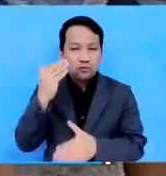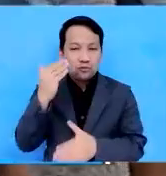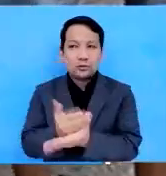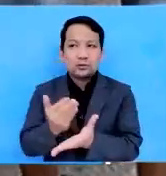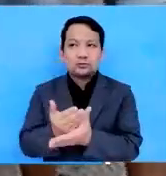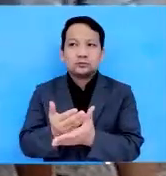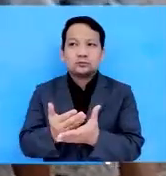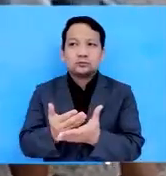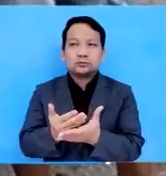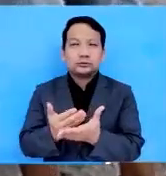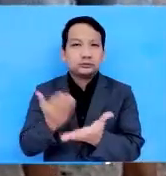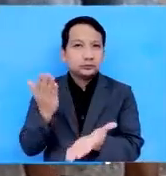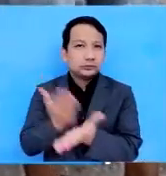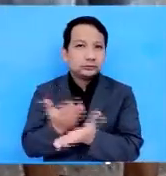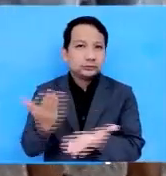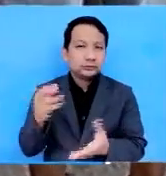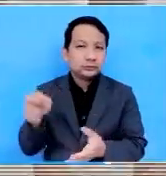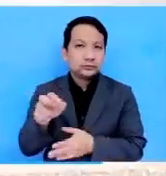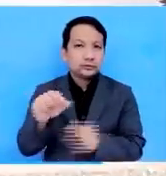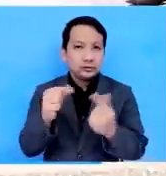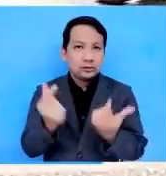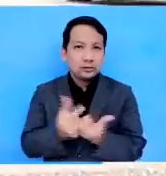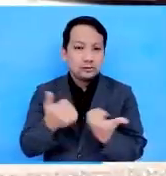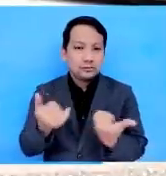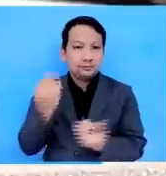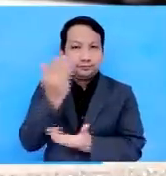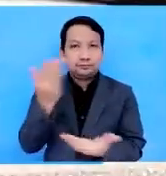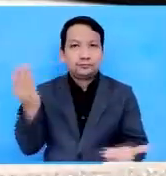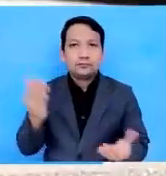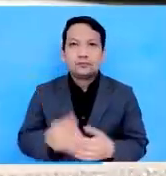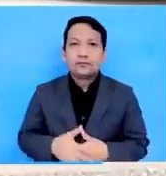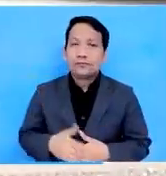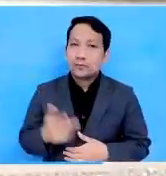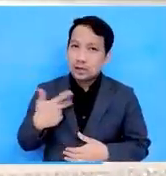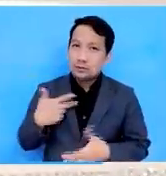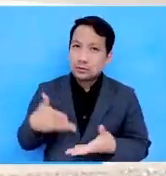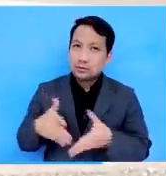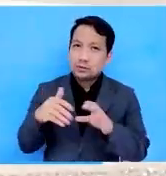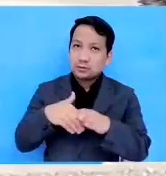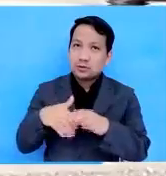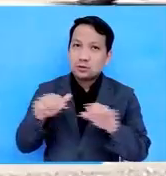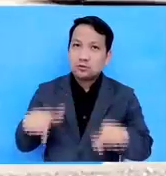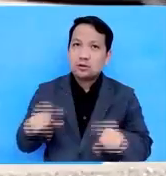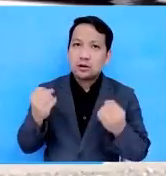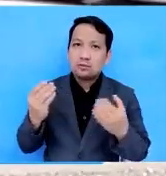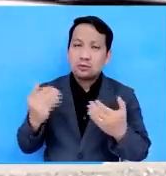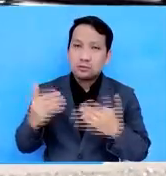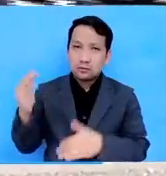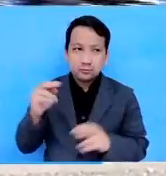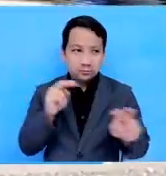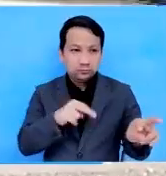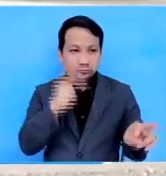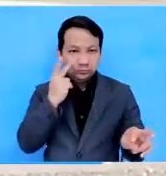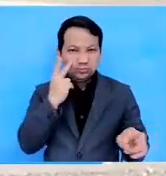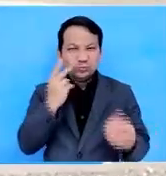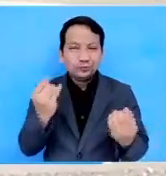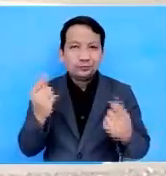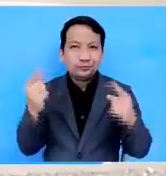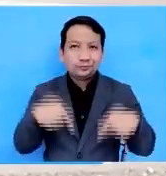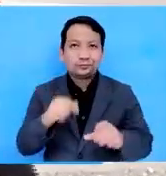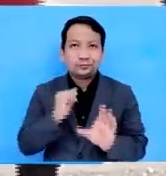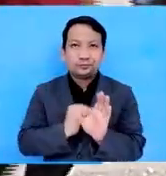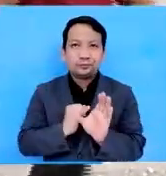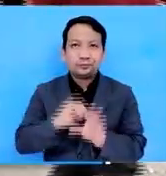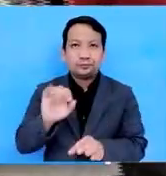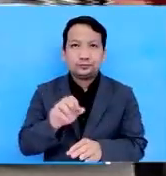strike. Gretchen, sa oras na ito, maluwag pa rin yung mga kalsada rito, no? Pero marami na yung nakikita nating dumarating na mga jeep.